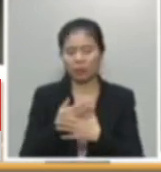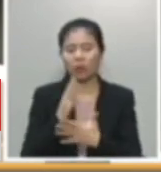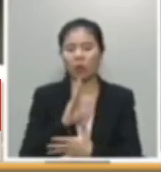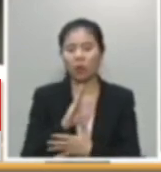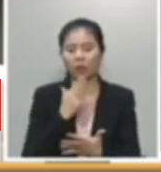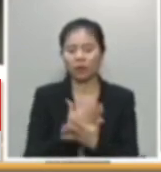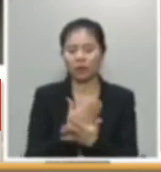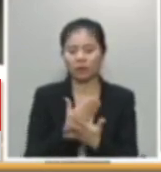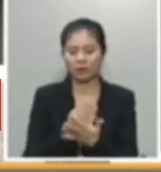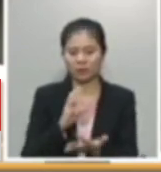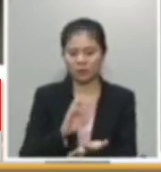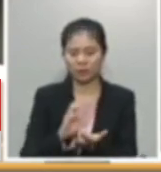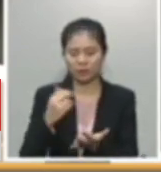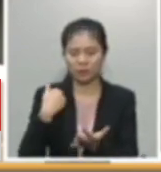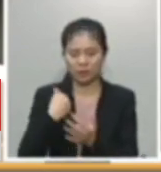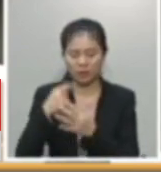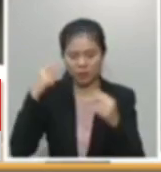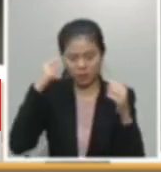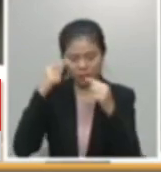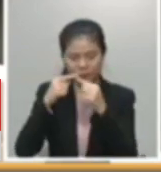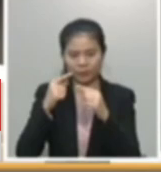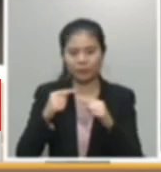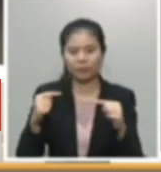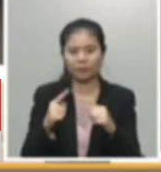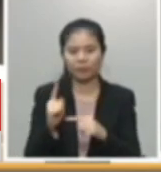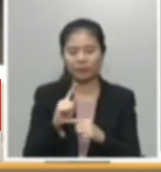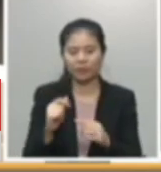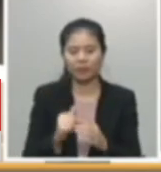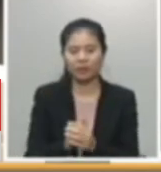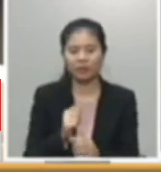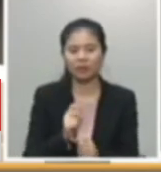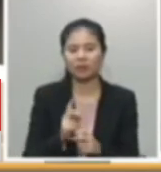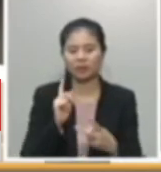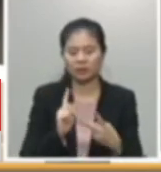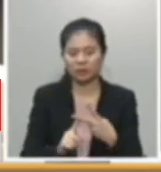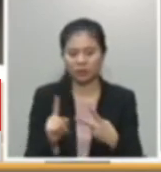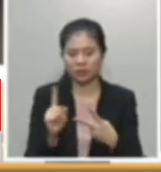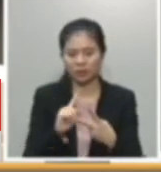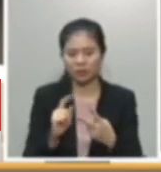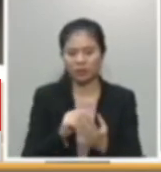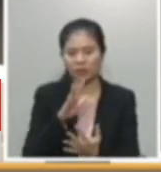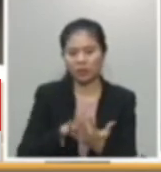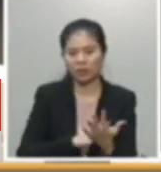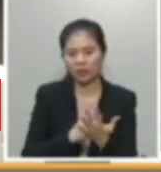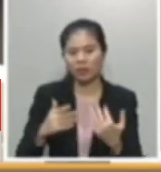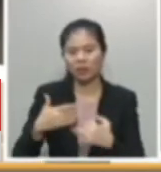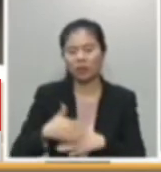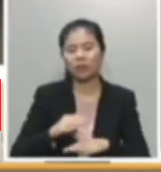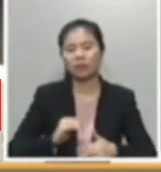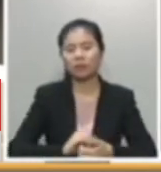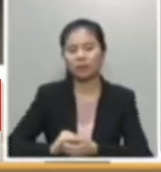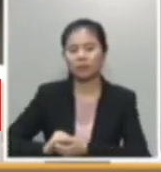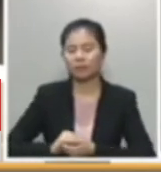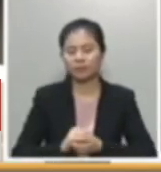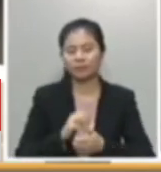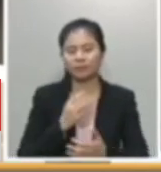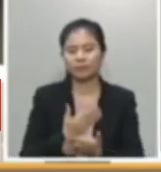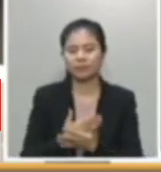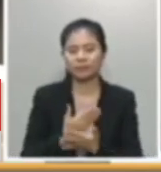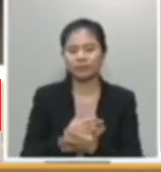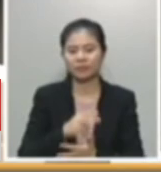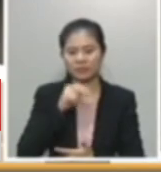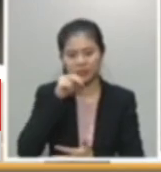าณดิฉันมุ่งพุ่งตรงประเด็นไปที่อันดับ2แผนบูรณาการการจัดทรัพยากรน้ํ